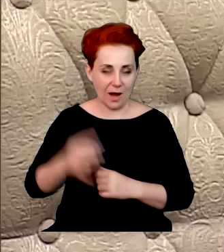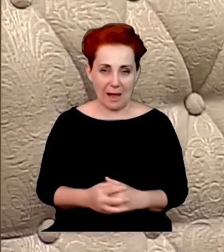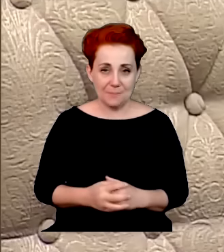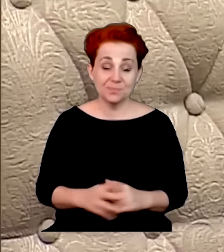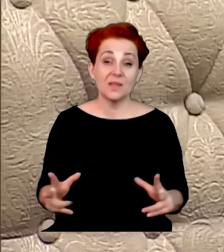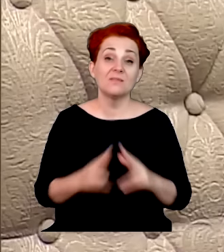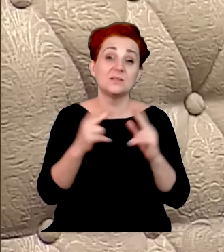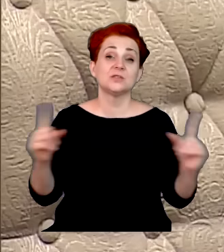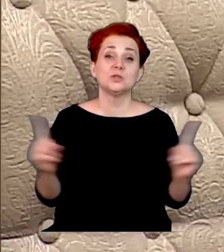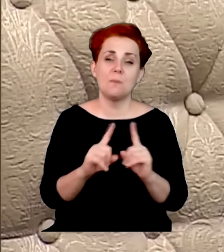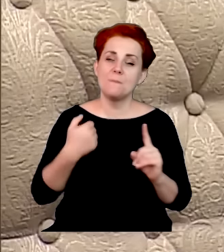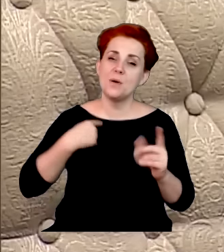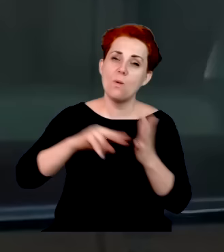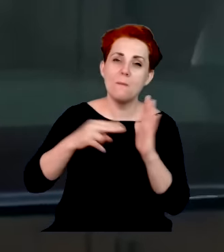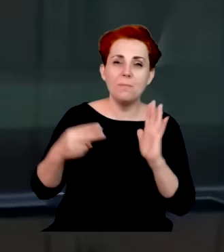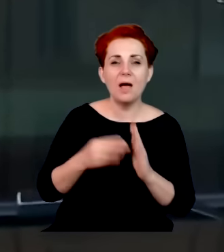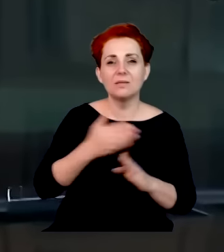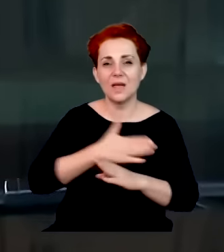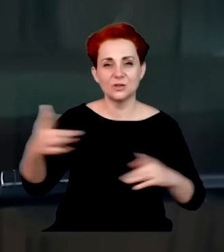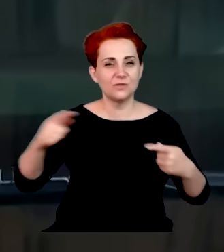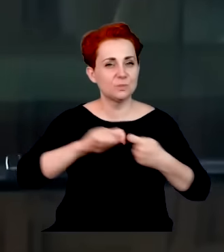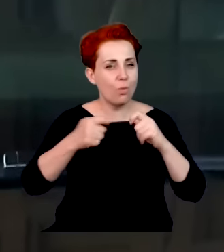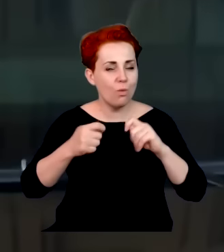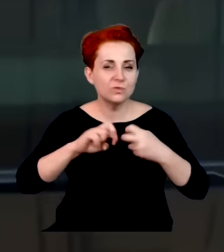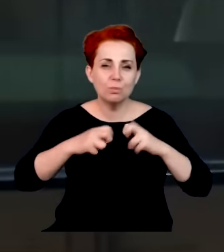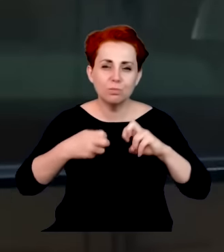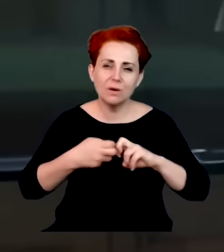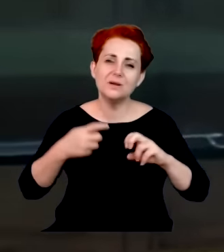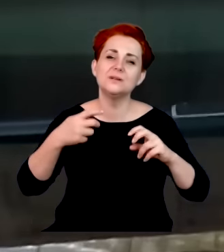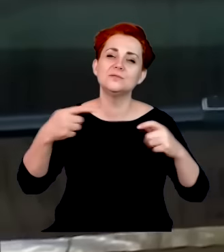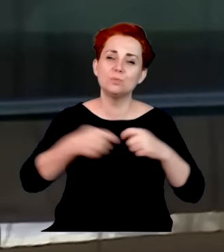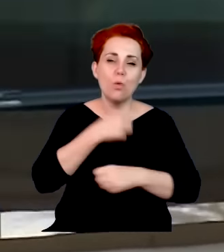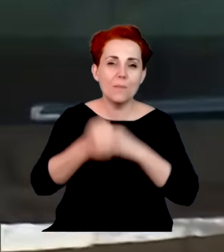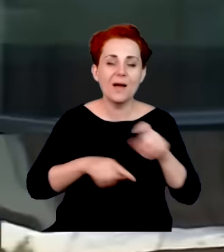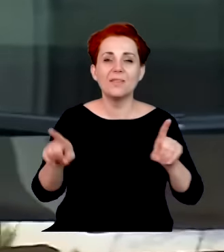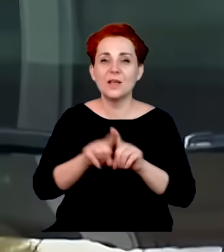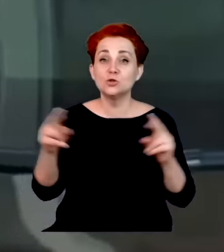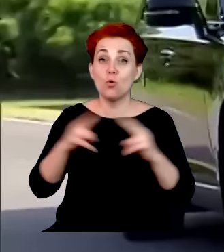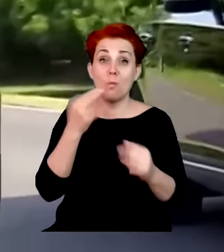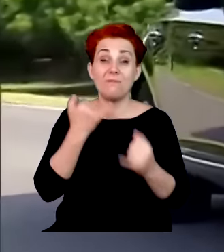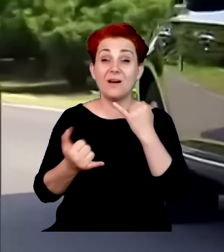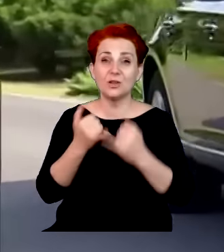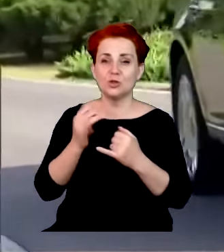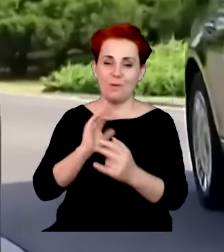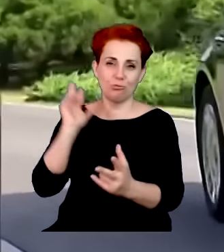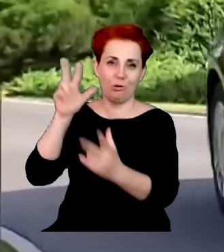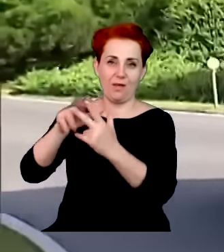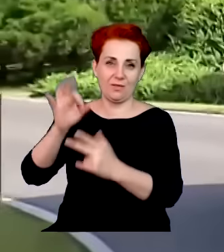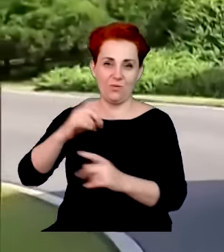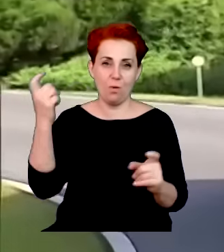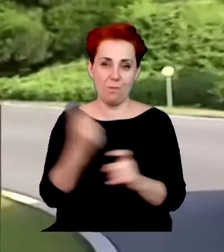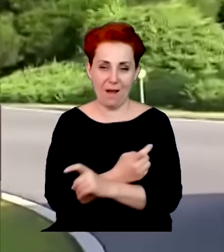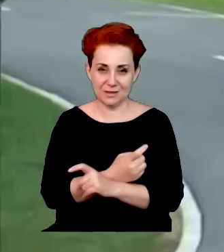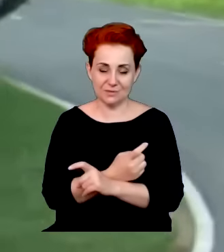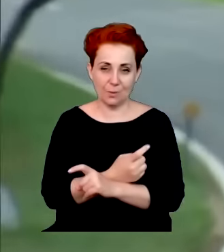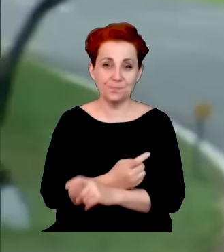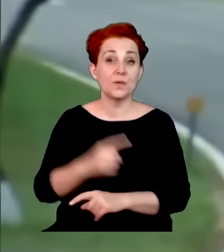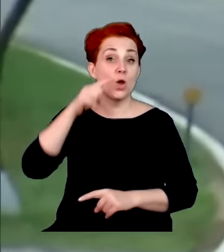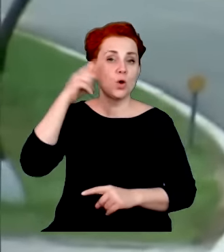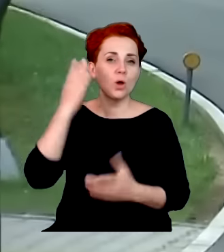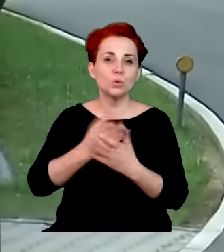miały zostać omówione kwestie dalszej współpracy oraz podpisana umowa o wzajemnej pomocy w przypadku agresji na ich państwa. Reżim północno-koreański od dłuższego